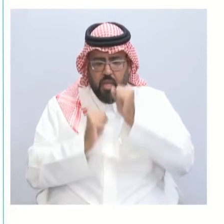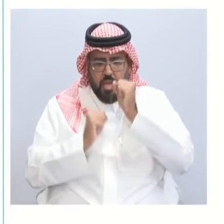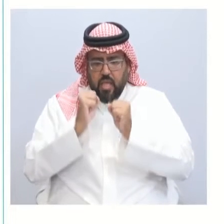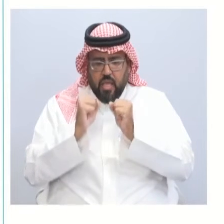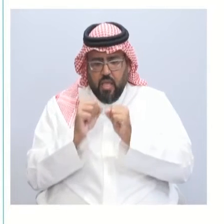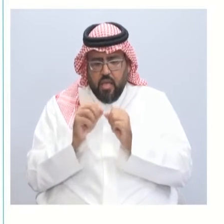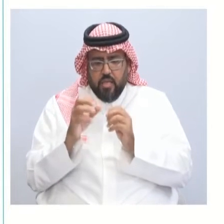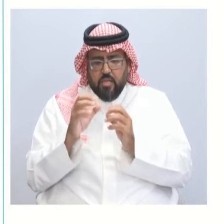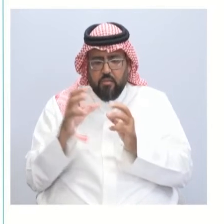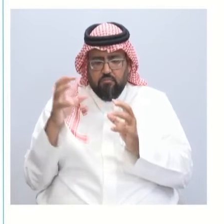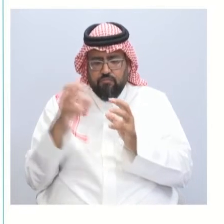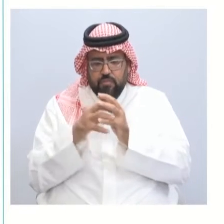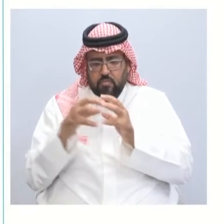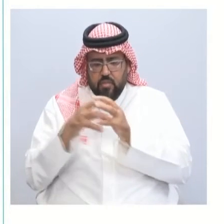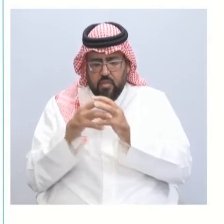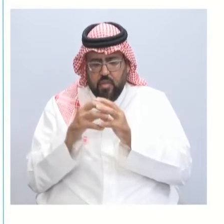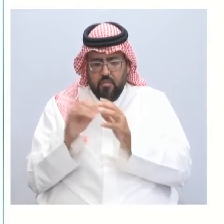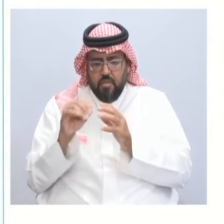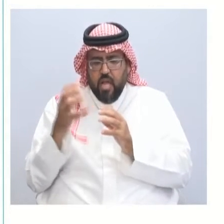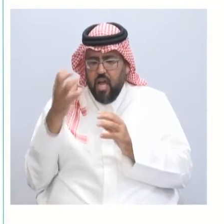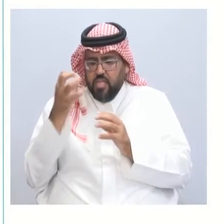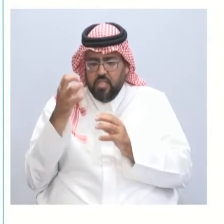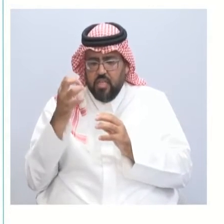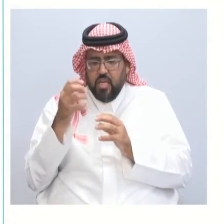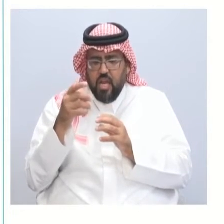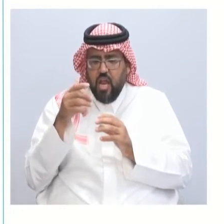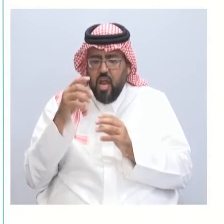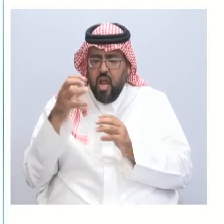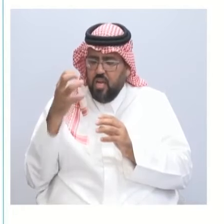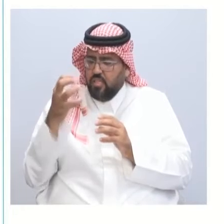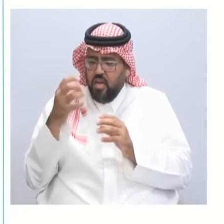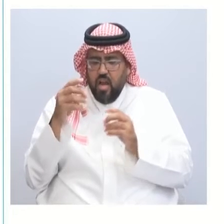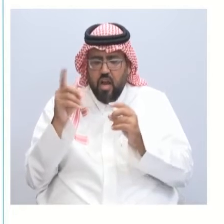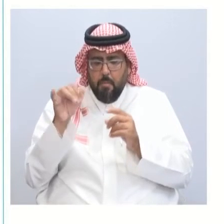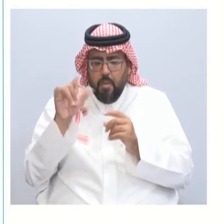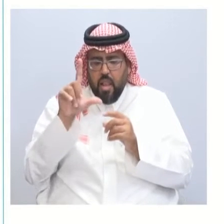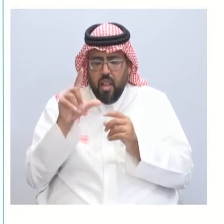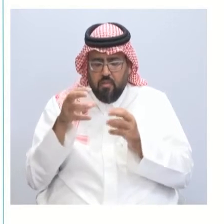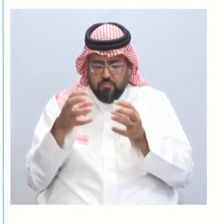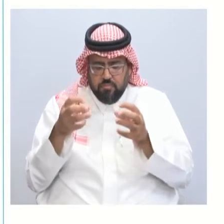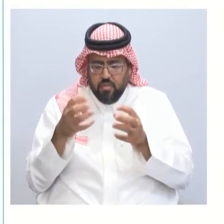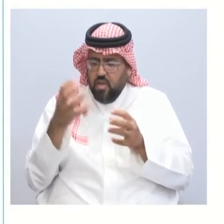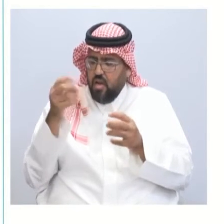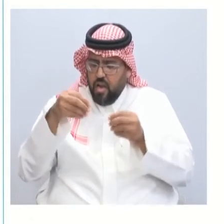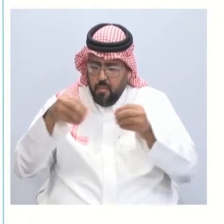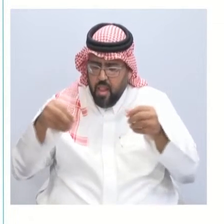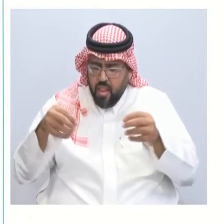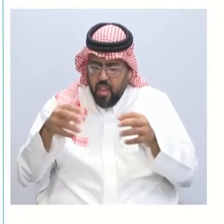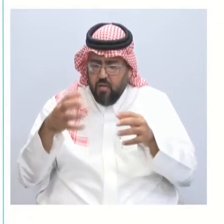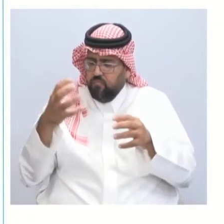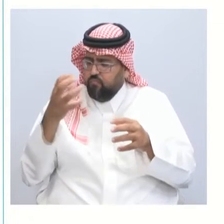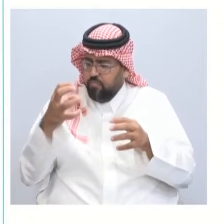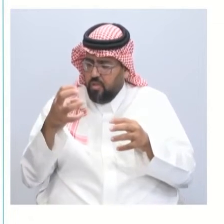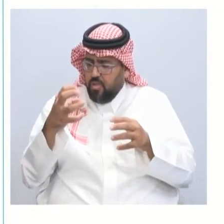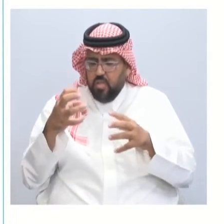الصخور التحمت مثل الحجر الرملي حجر رملي رمل وصار حجر بسبب